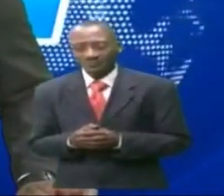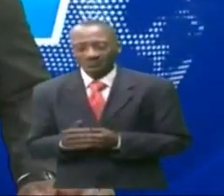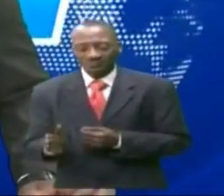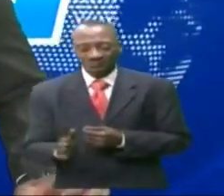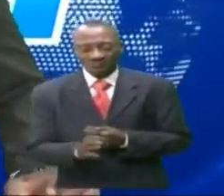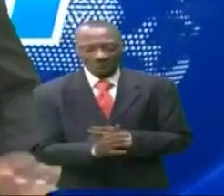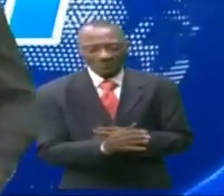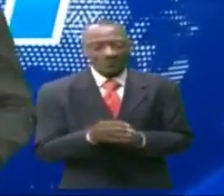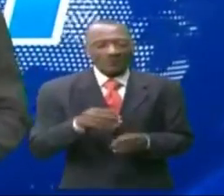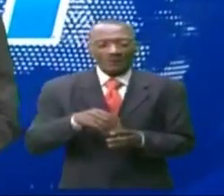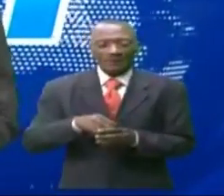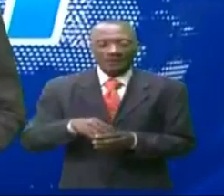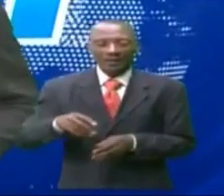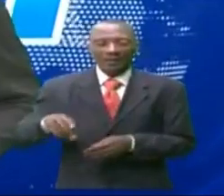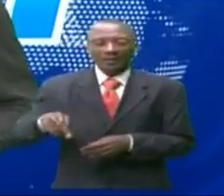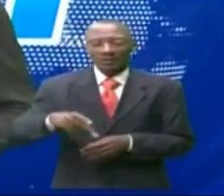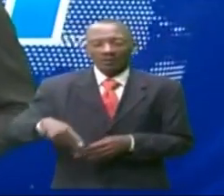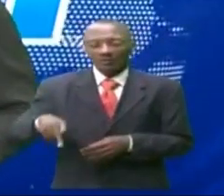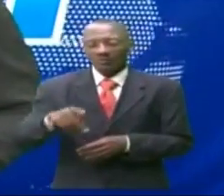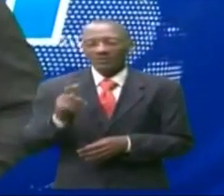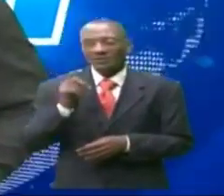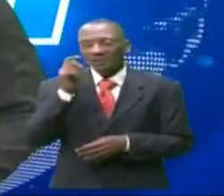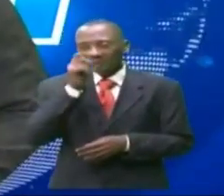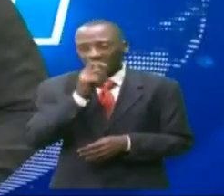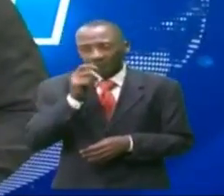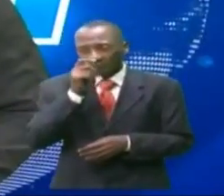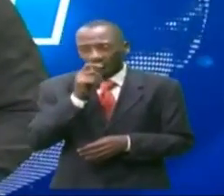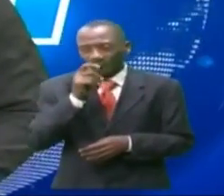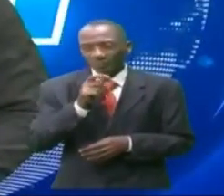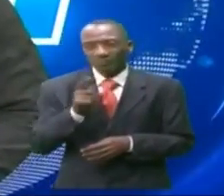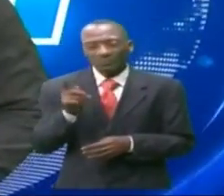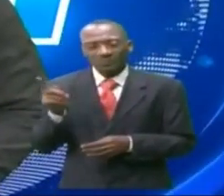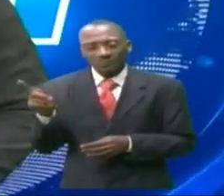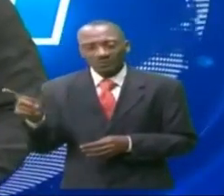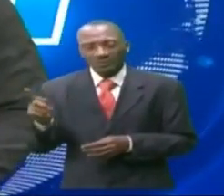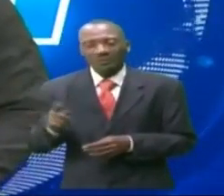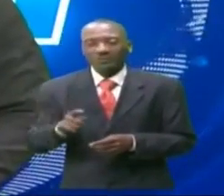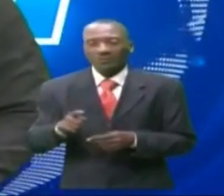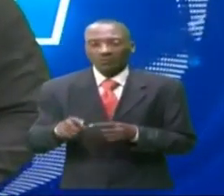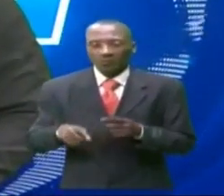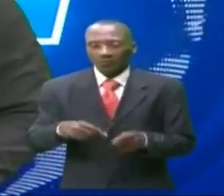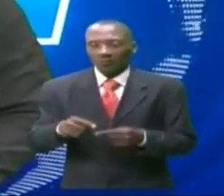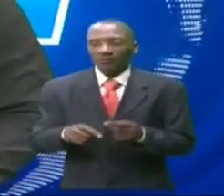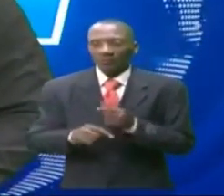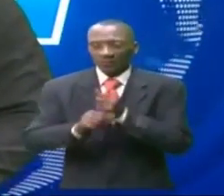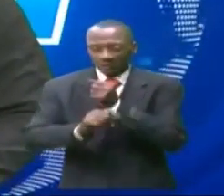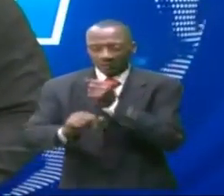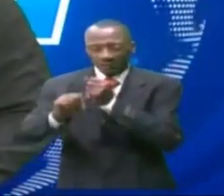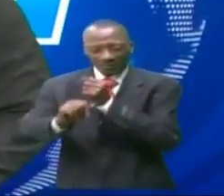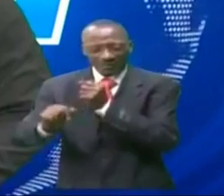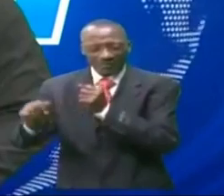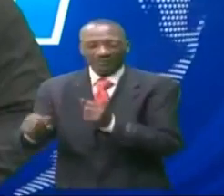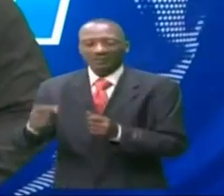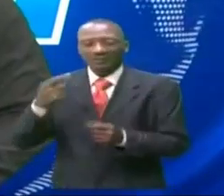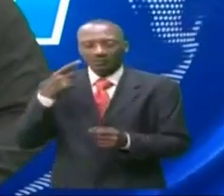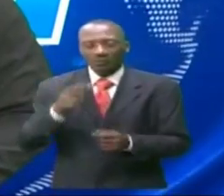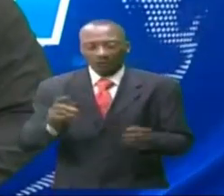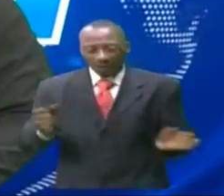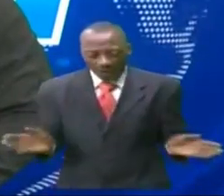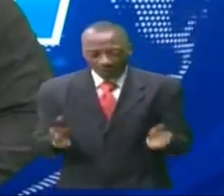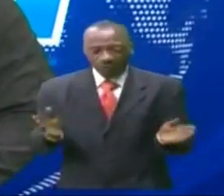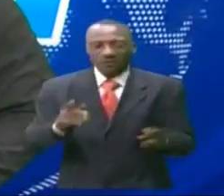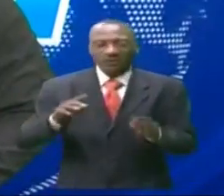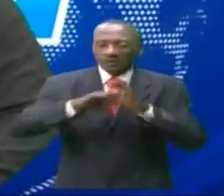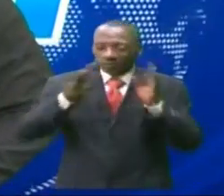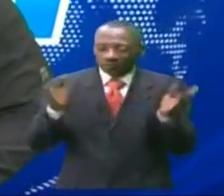Tchopo, lancement depuis lundi 4 septembre 2023 de la campagne d'inscription de tous les enfants en âge scolaire. L'école est gratuite, les